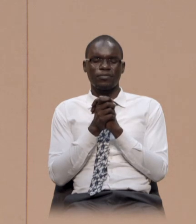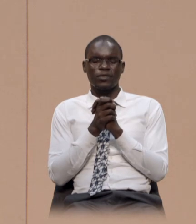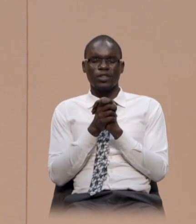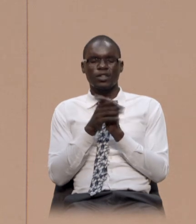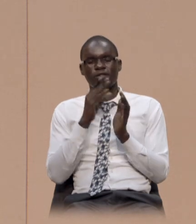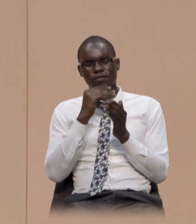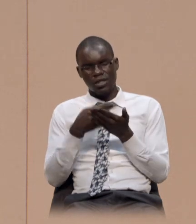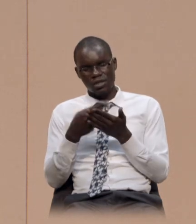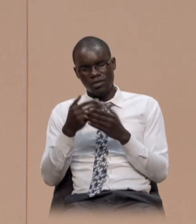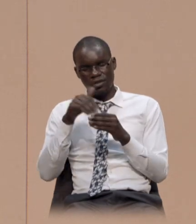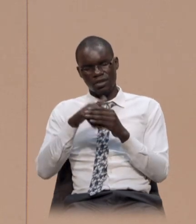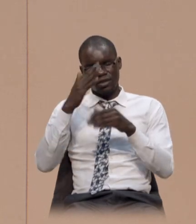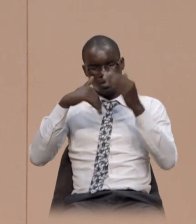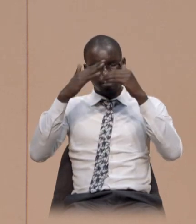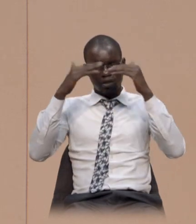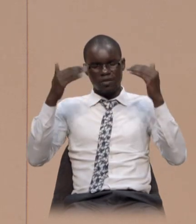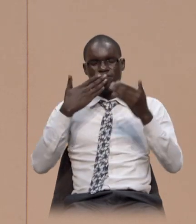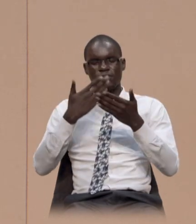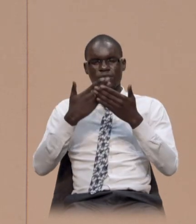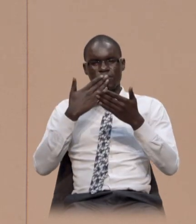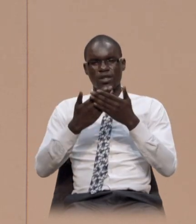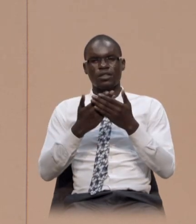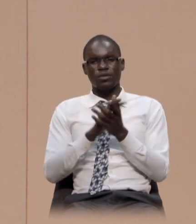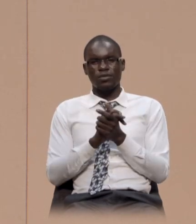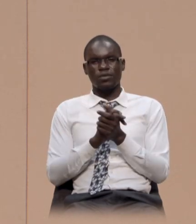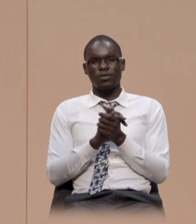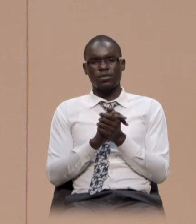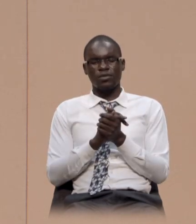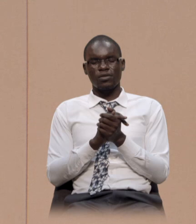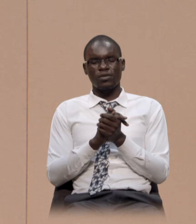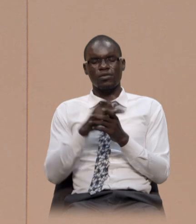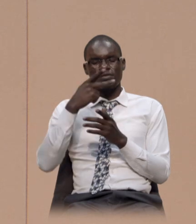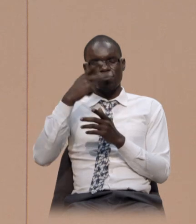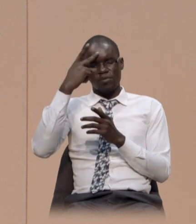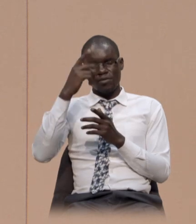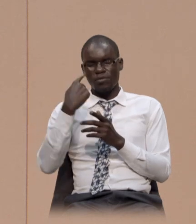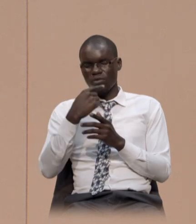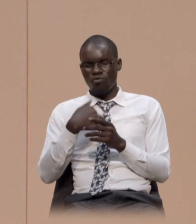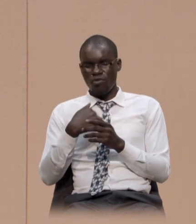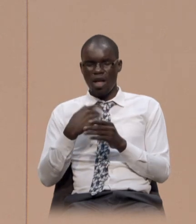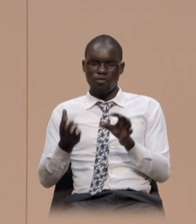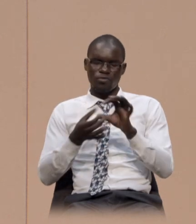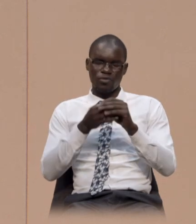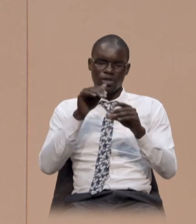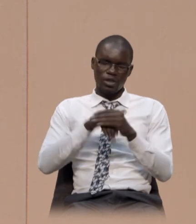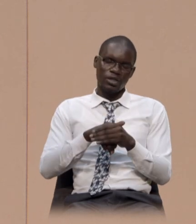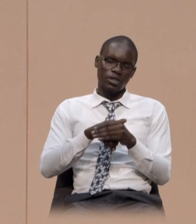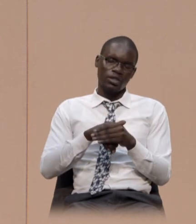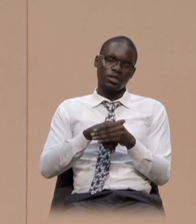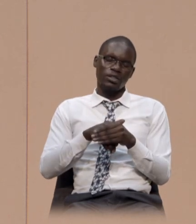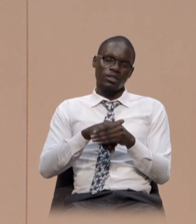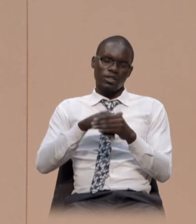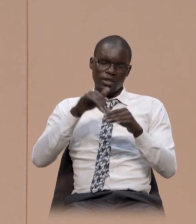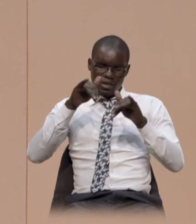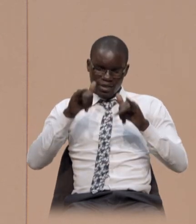Baba mtakatifu, Mungu wetu wa mbinguni, ni asante kwa sababu ya wazazi ambao wameingia katika hali ya kuishi